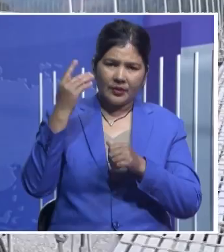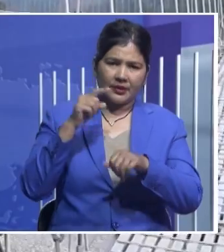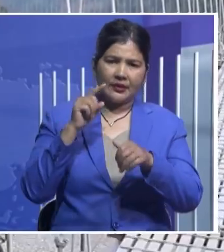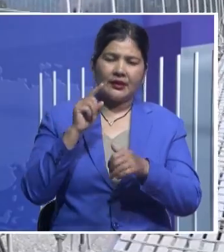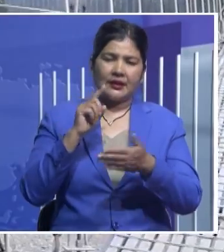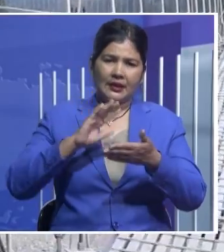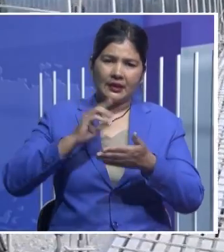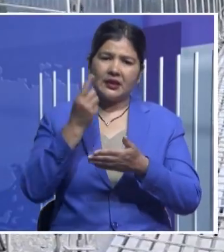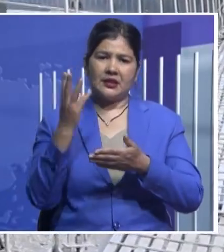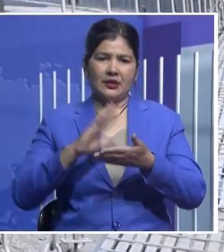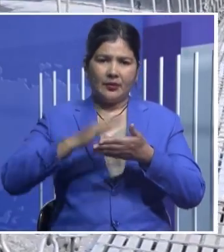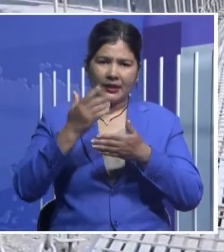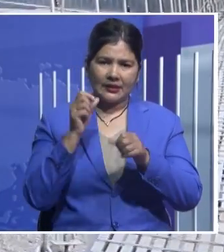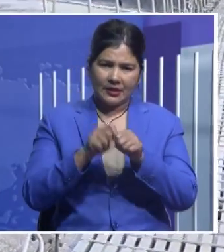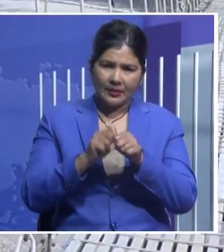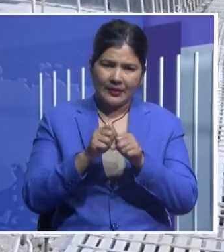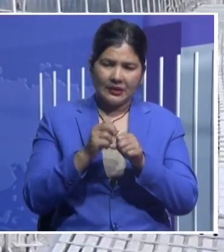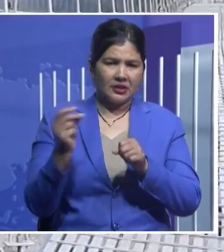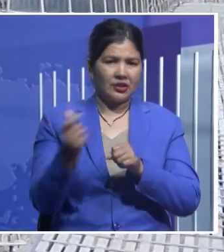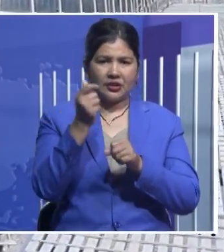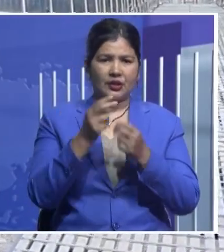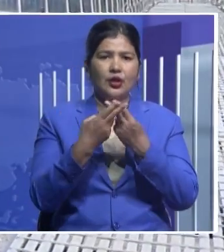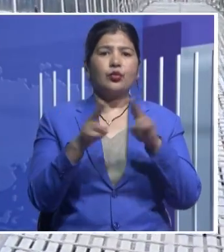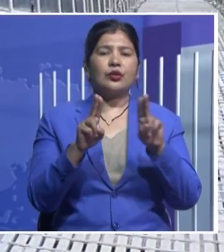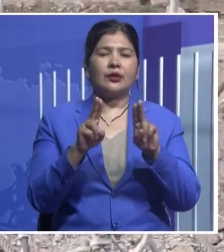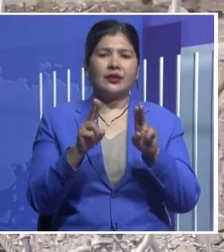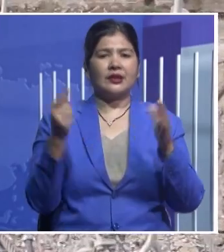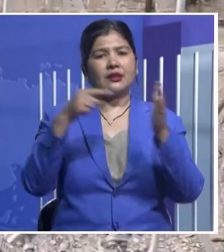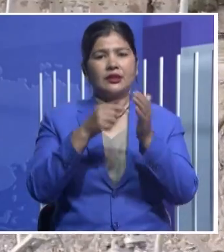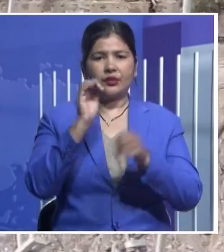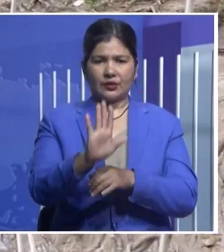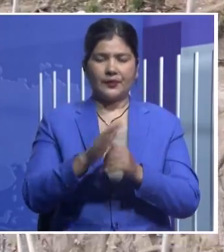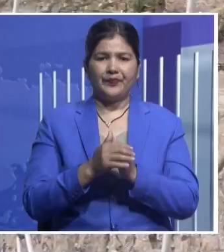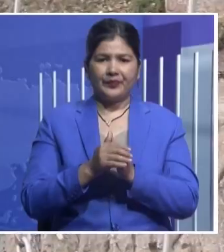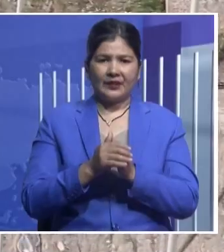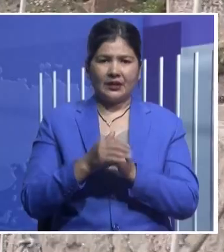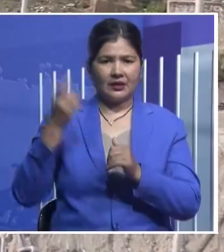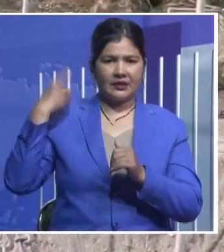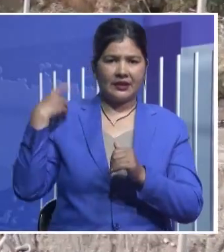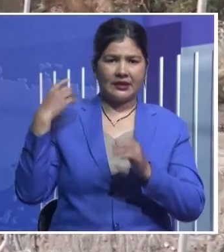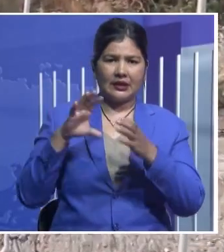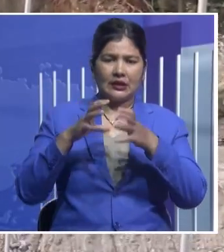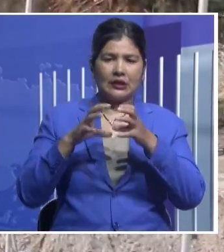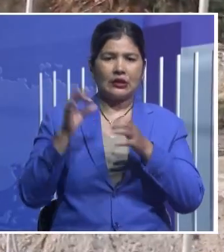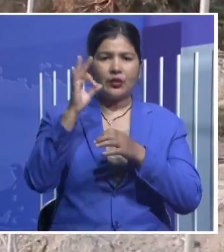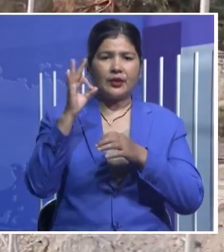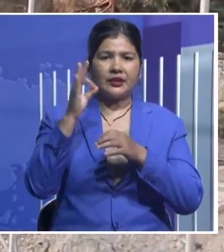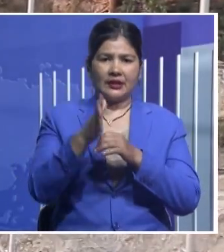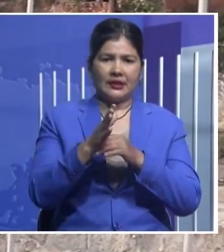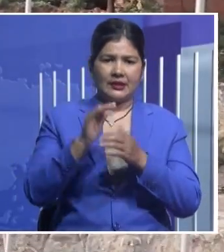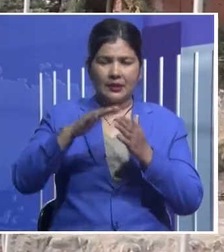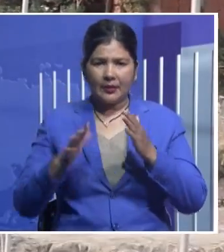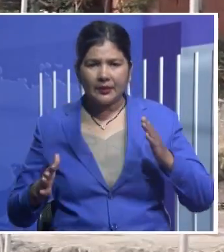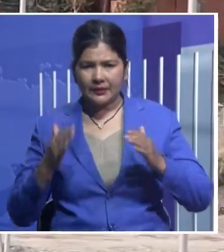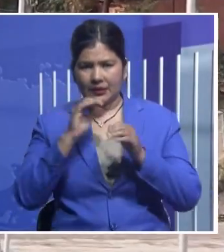यता भइरहेको निर्माण कार्यले अब छिट्टै पुरा हुने देखिएको छ। ठेकेदार कम्पनीले कहिले बाढी पहिरो,